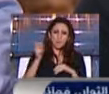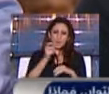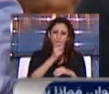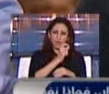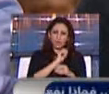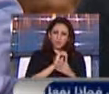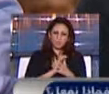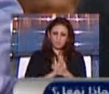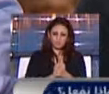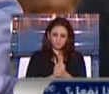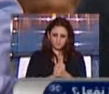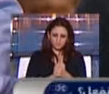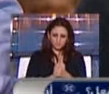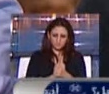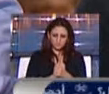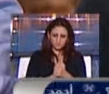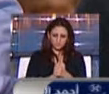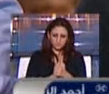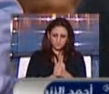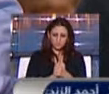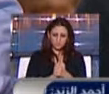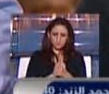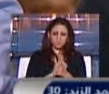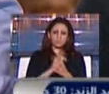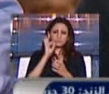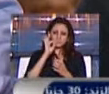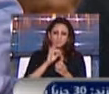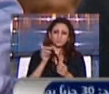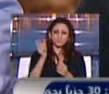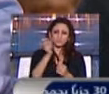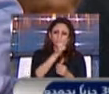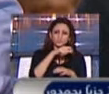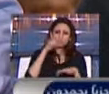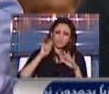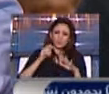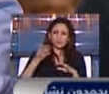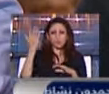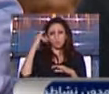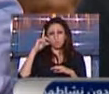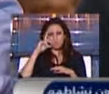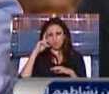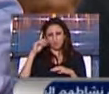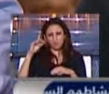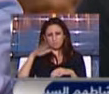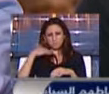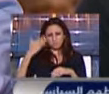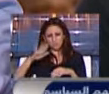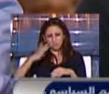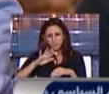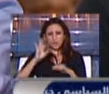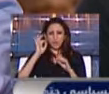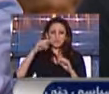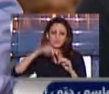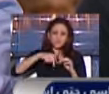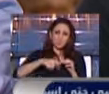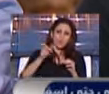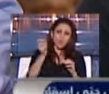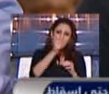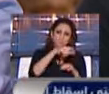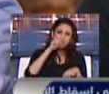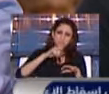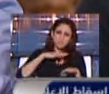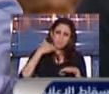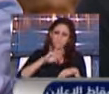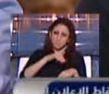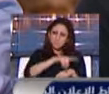فبرضه انه عايزين نحاكم برضه الناس اللي قتلت الناس دي. زموم عايزين حاكم مبارك والعدلي عايزين برضه نحاكم الناس دي، الناس دي اللي